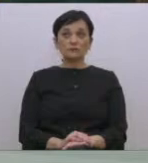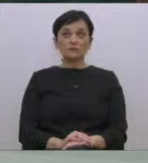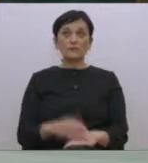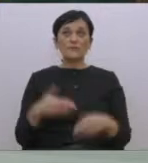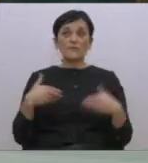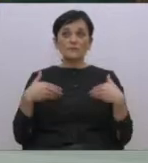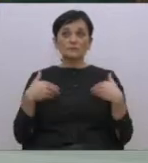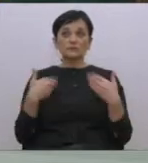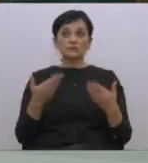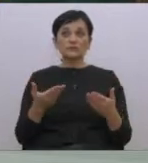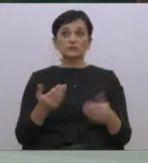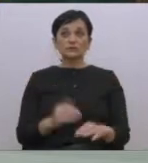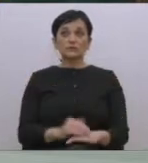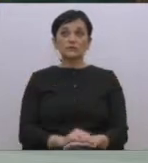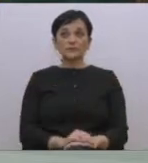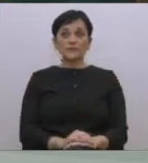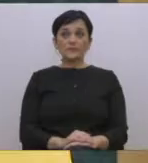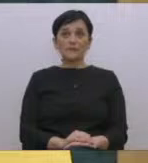მოგესალმებით.